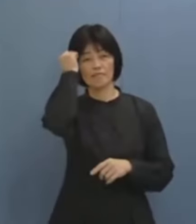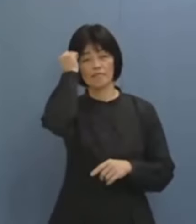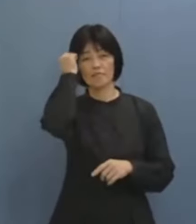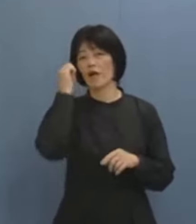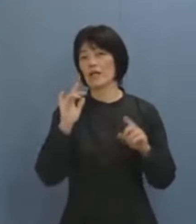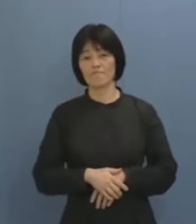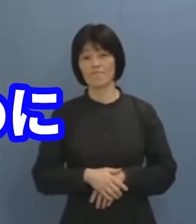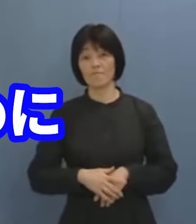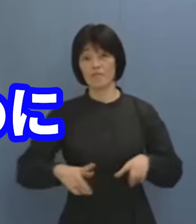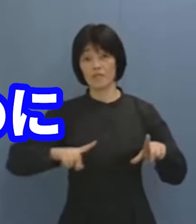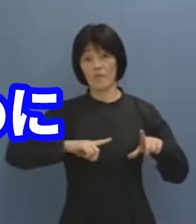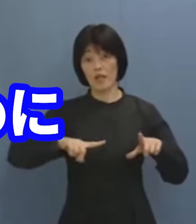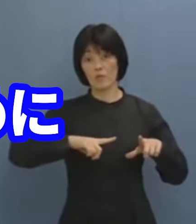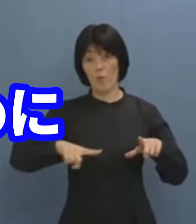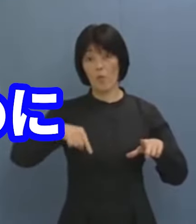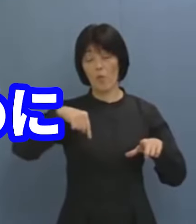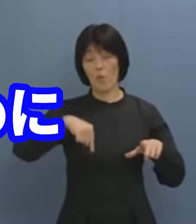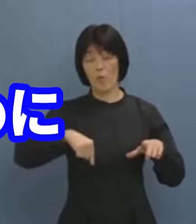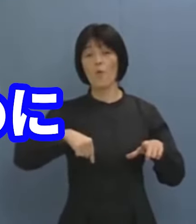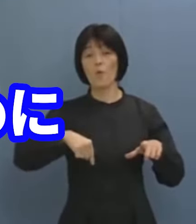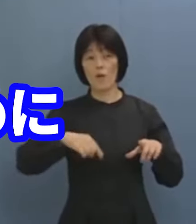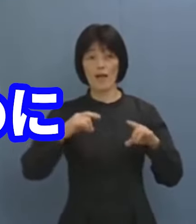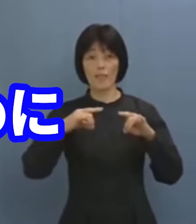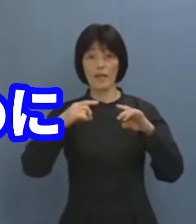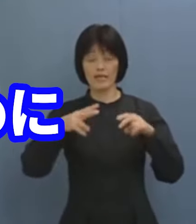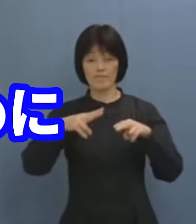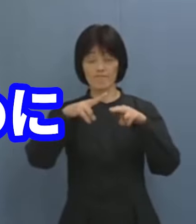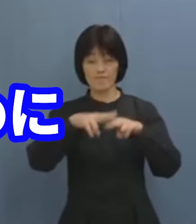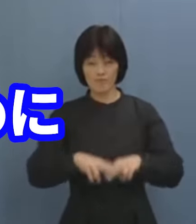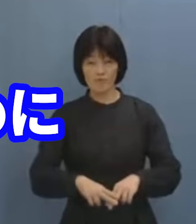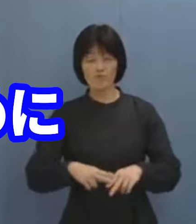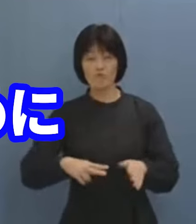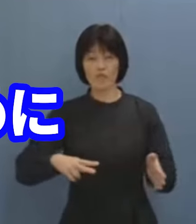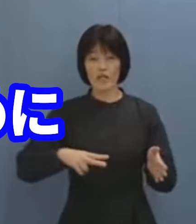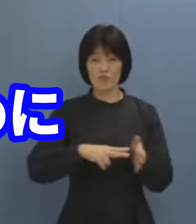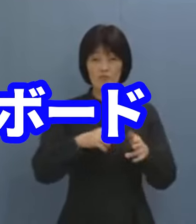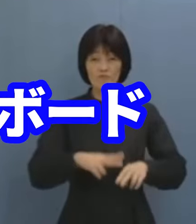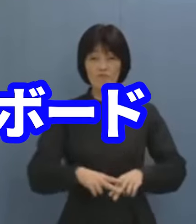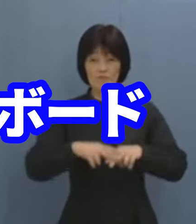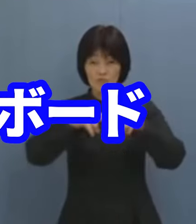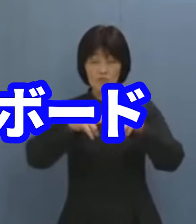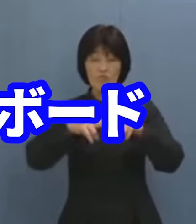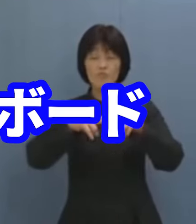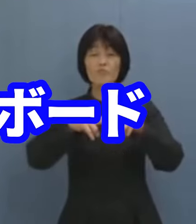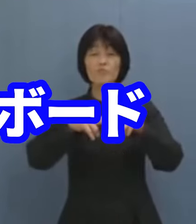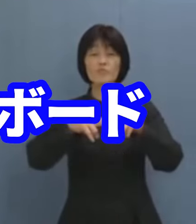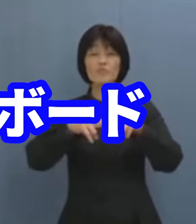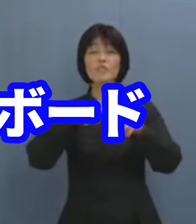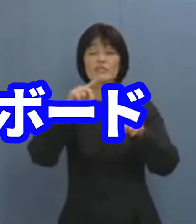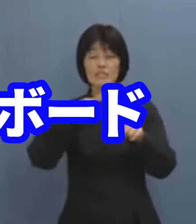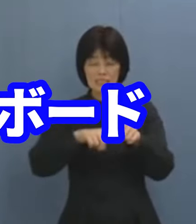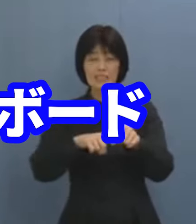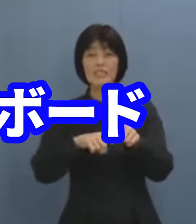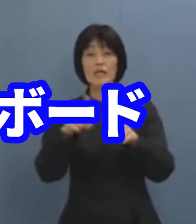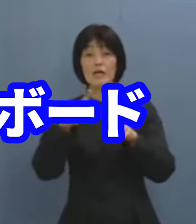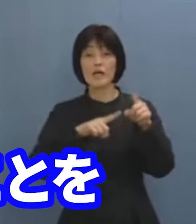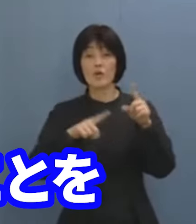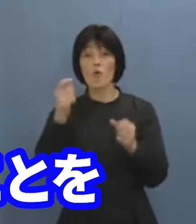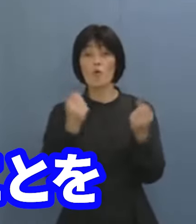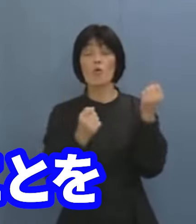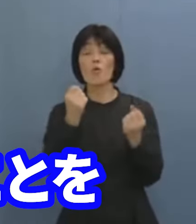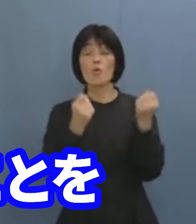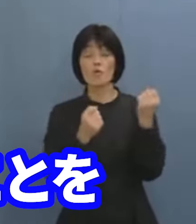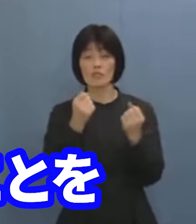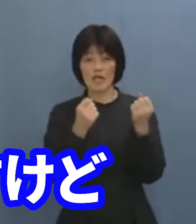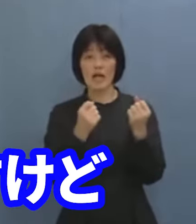ブレットは充電とかしてもらうために、あのよくこう私が公用車の後ろからダッシュボードをに対してこうお